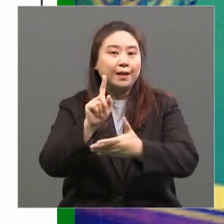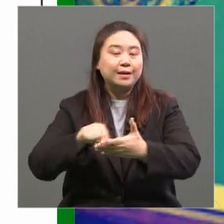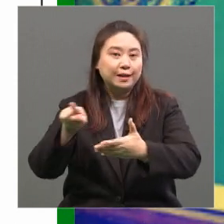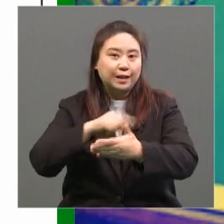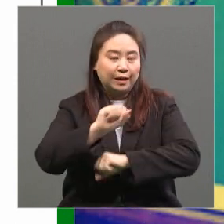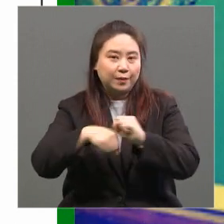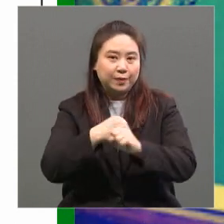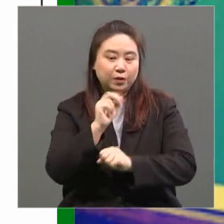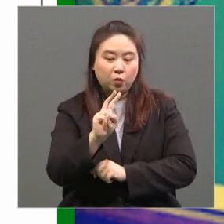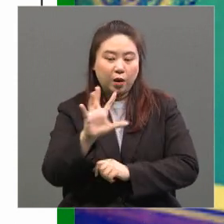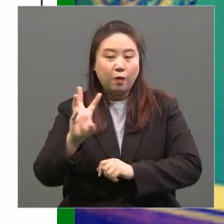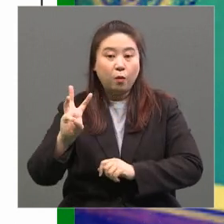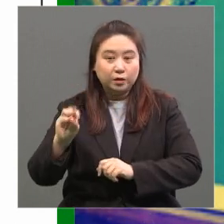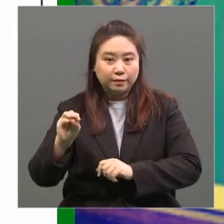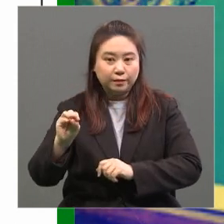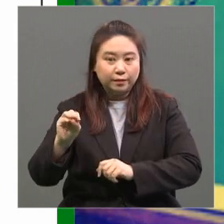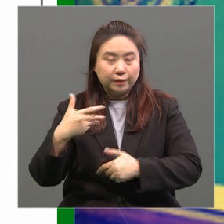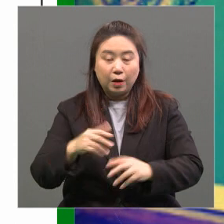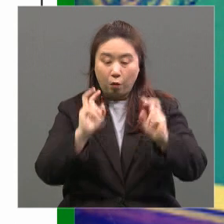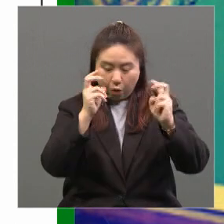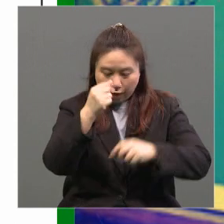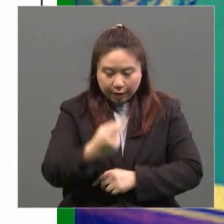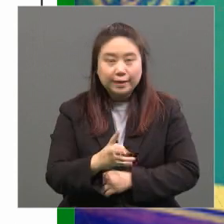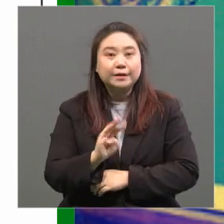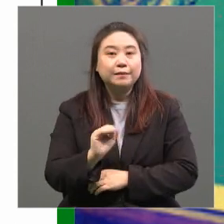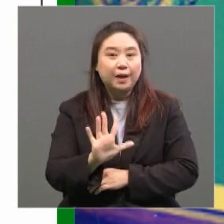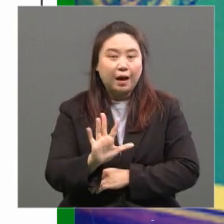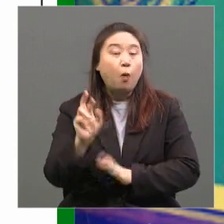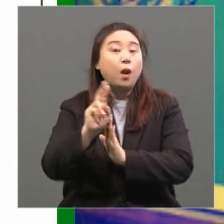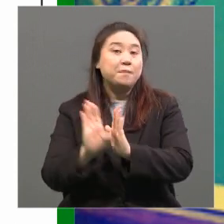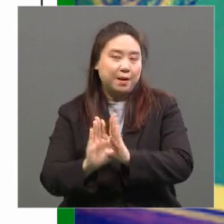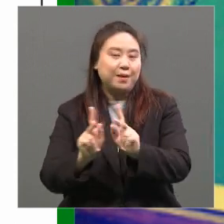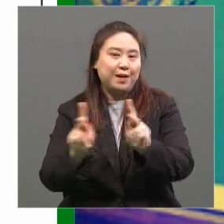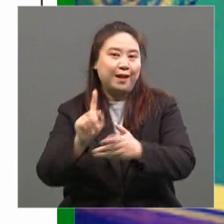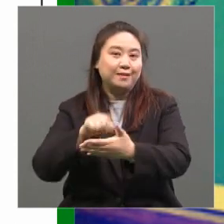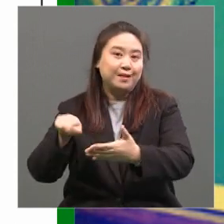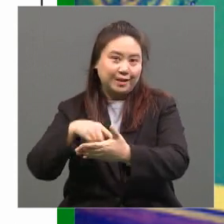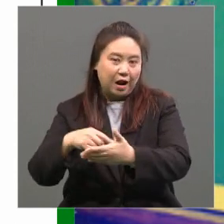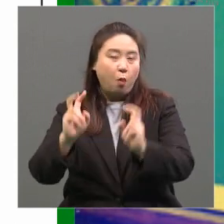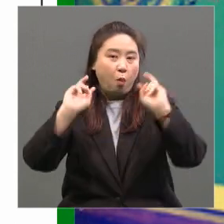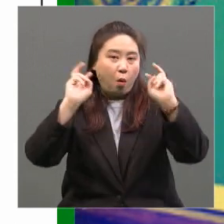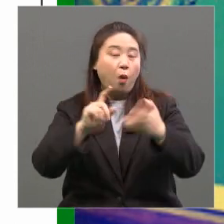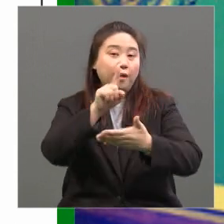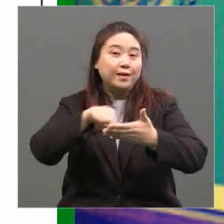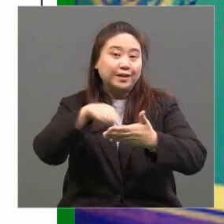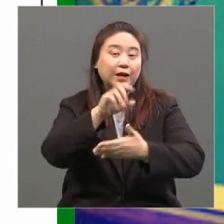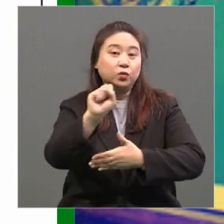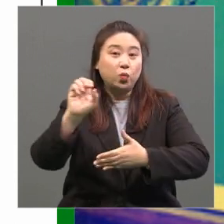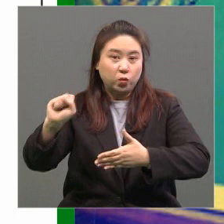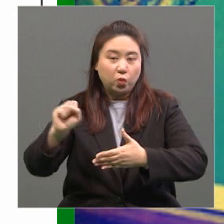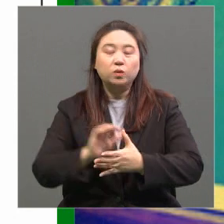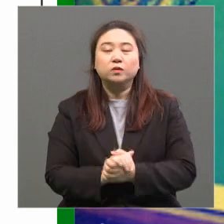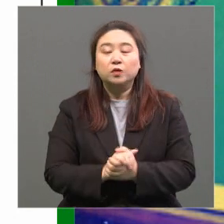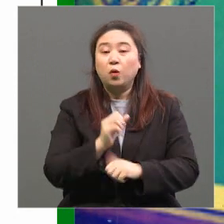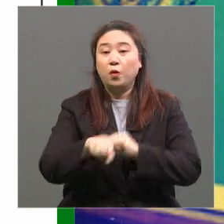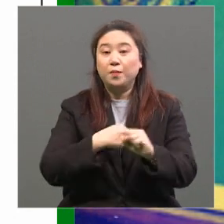งพ.ศ. 2560และข้อ45ของระเบียบคณะกรรมการการเลือกตั้งว่าด้วยการเลือกตั้งสมาชิกสภาผู้แทนราษฎ